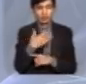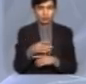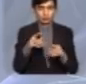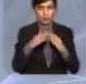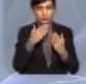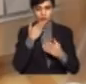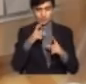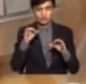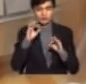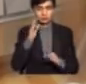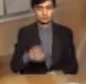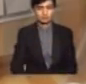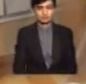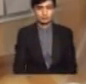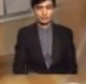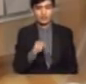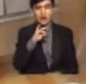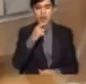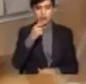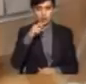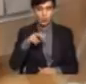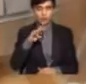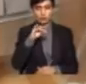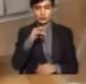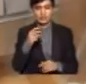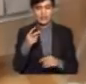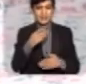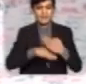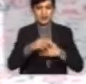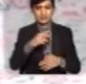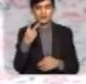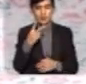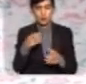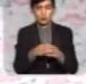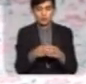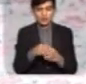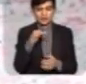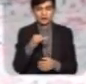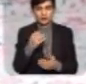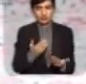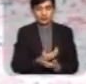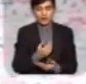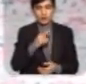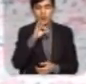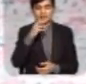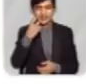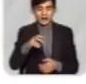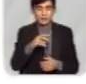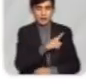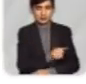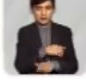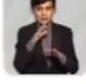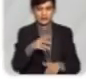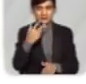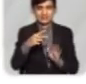по айгуль нуркина инвалид 2 группы вот уже два с половиной месяца в прямом смысле живет в кустанайской городской больнице у